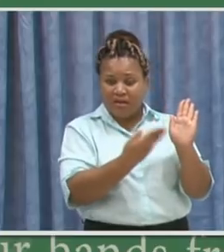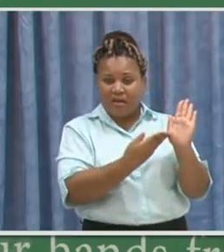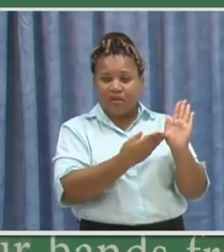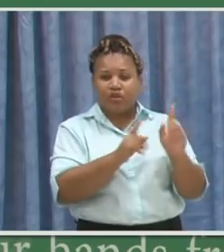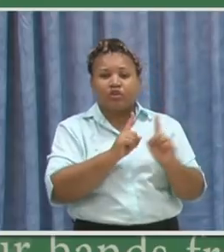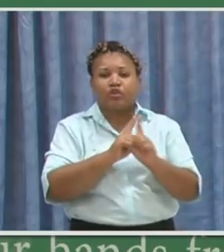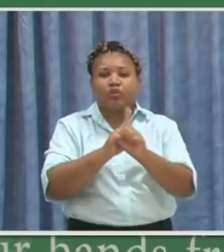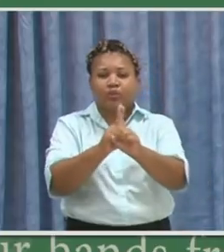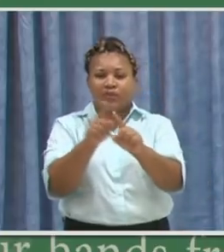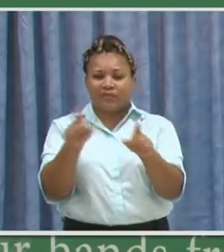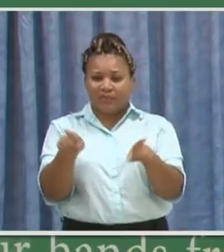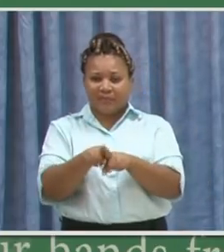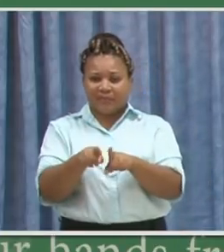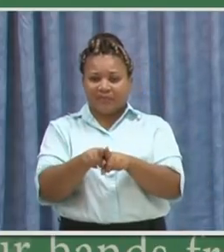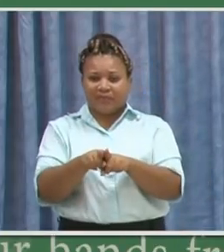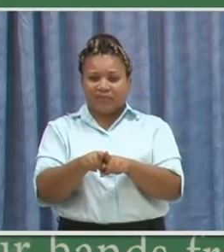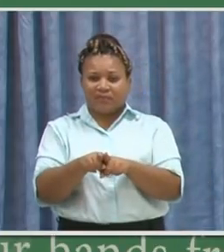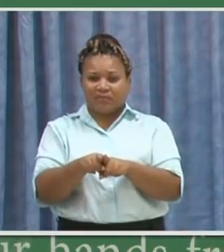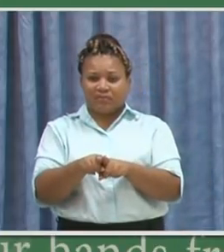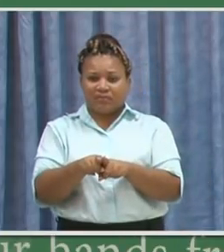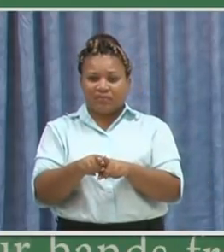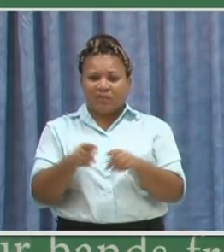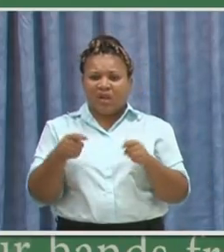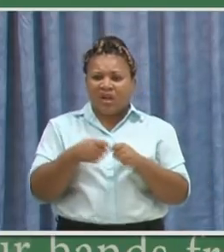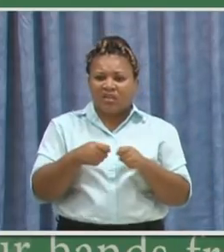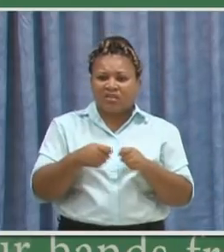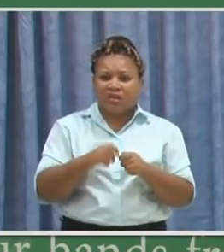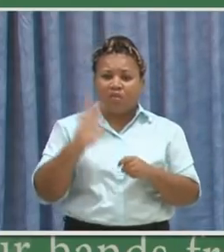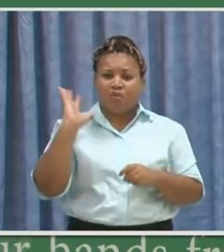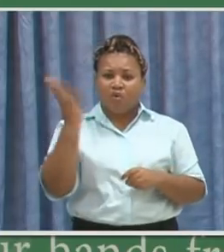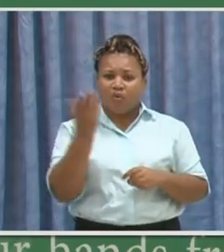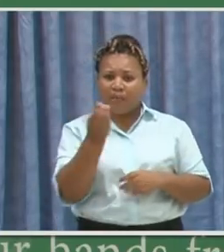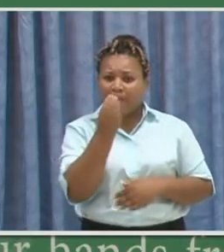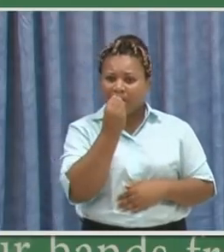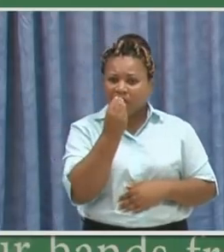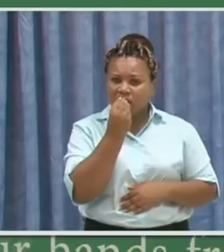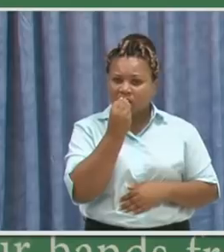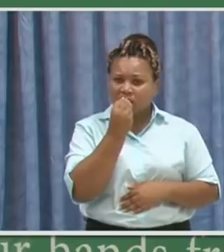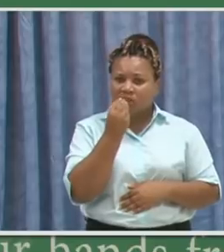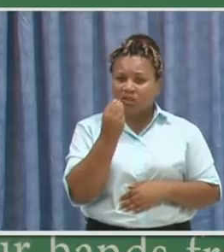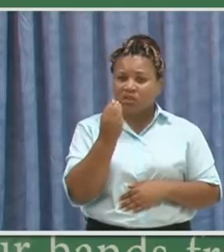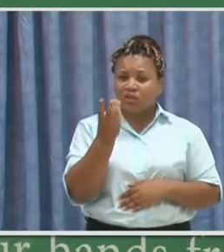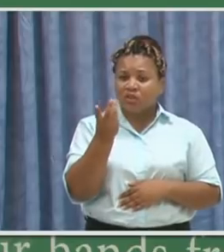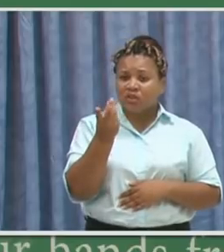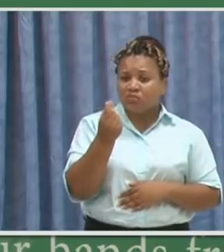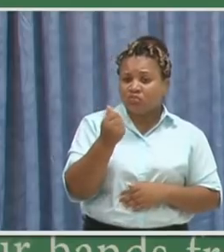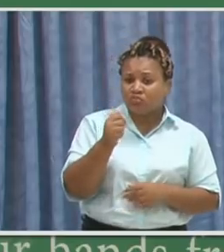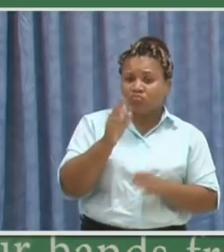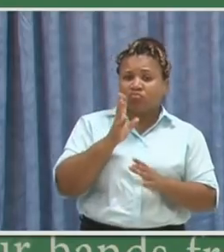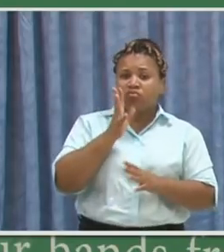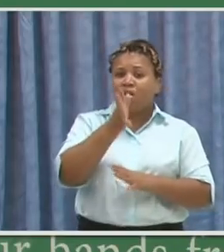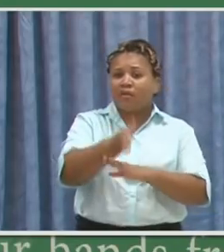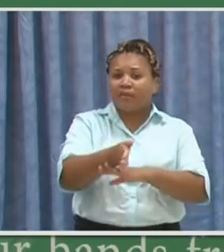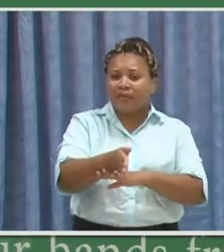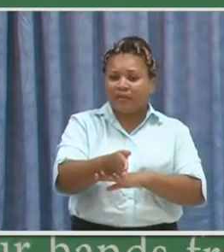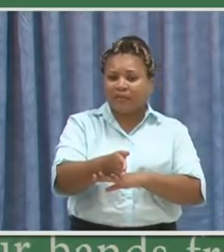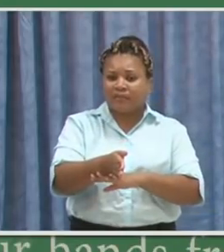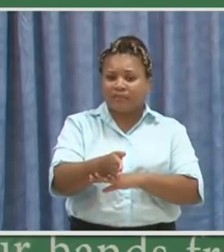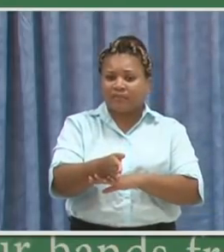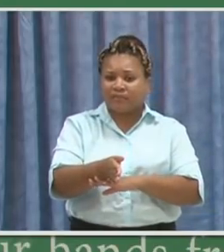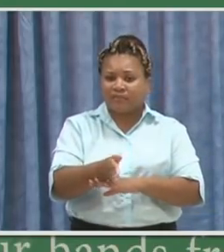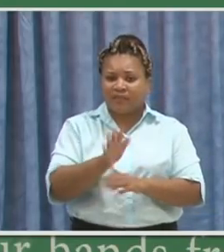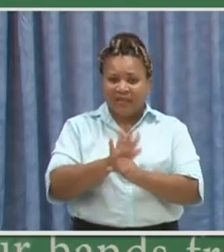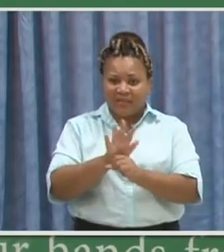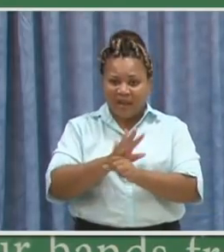Il y a une proposition aussi qui, dans le restaurant, il devait prendre, c'est un booking, low order.